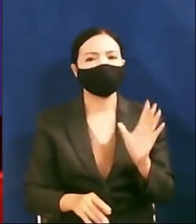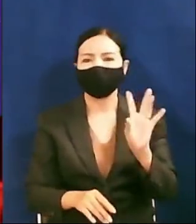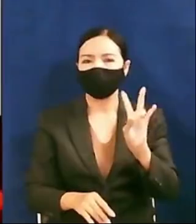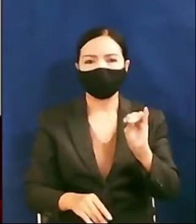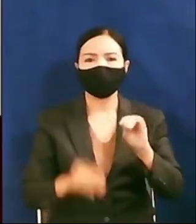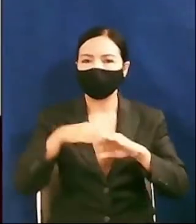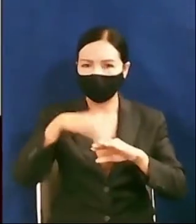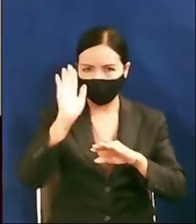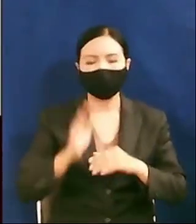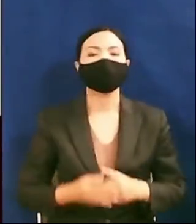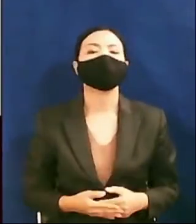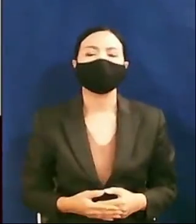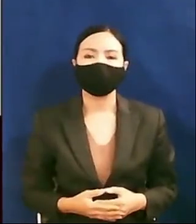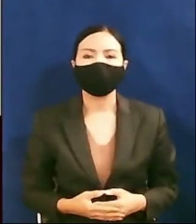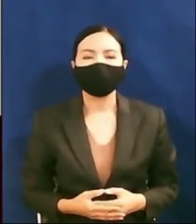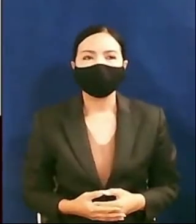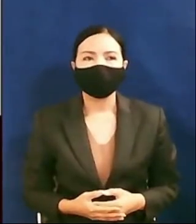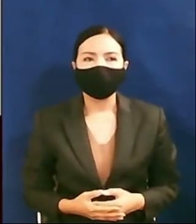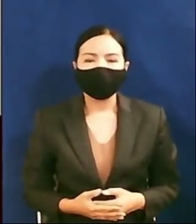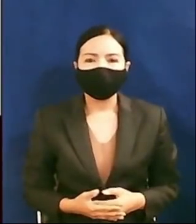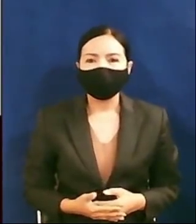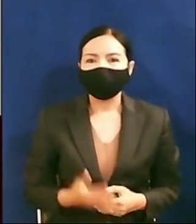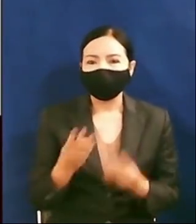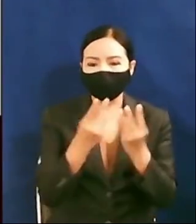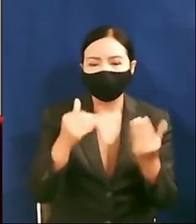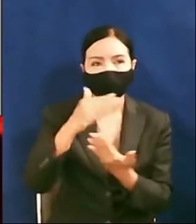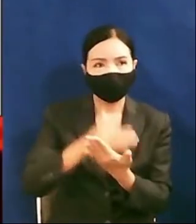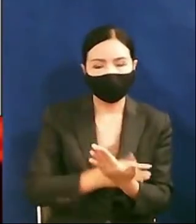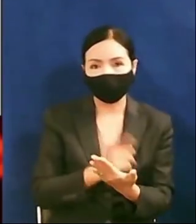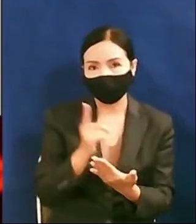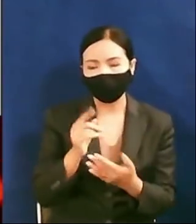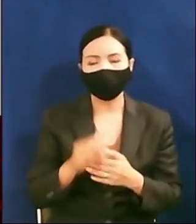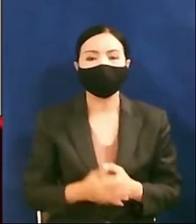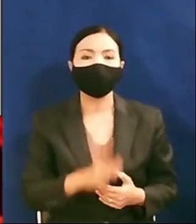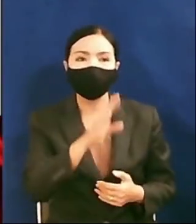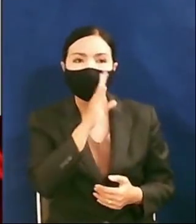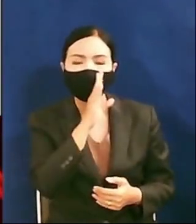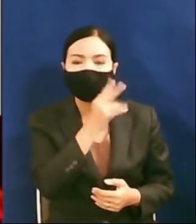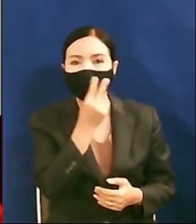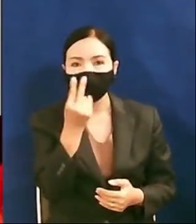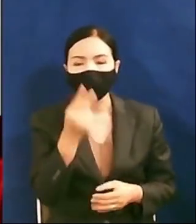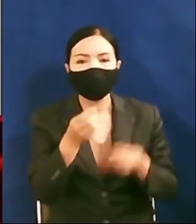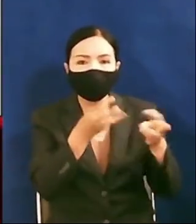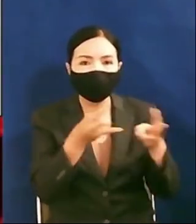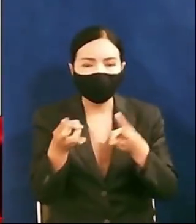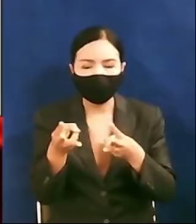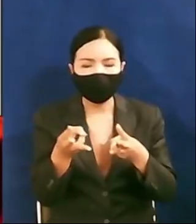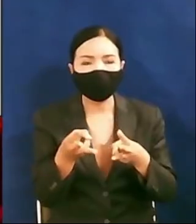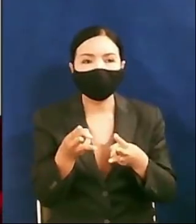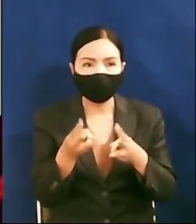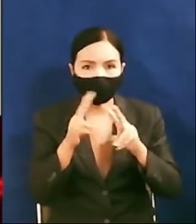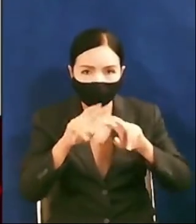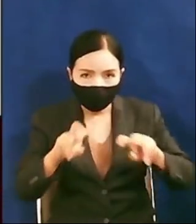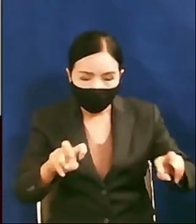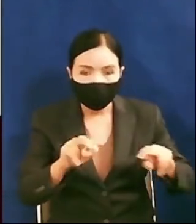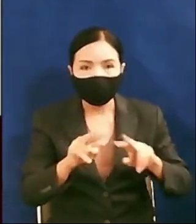ใดนะครับอันนี้ก็คงจะเป็นรายละเอียดครับว่าหากเราดูเรื่องของวิธีการศึกษาที่ศึก